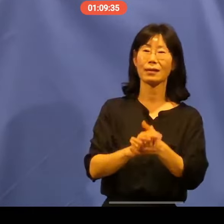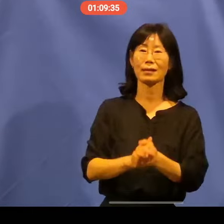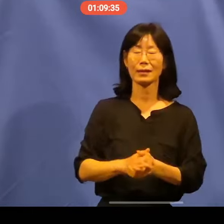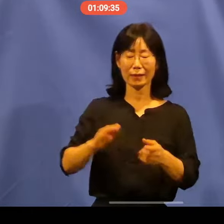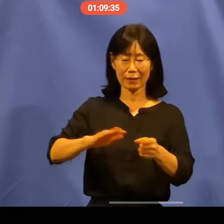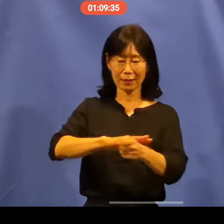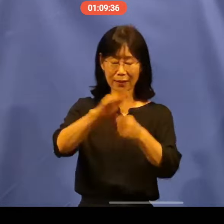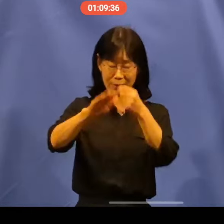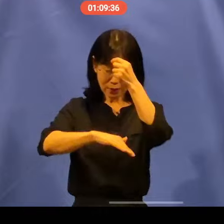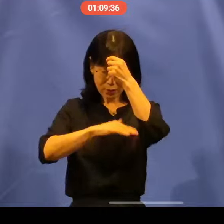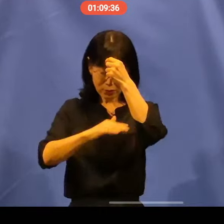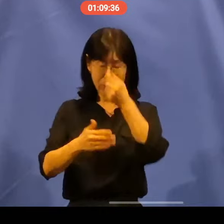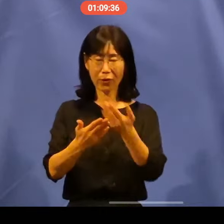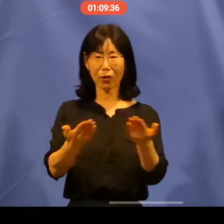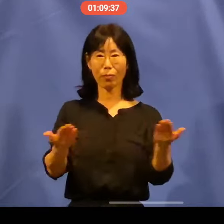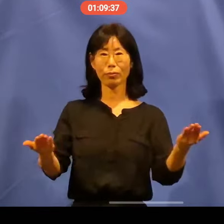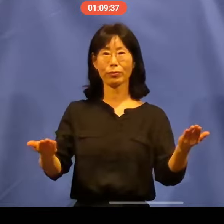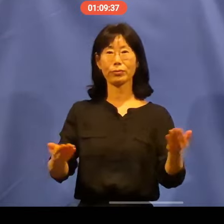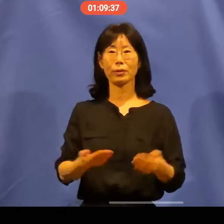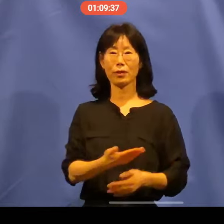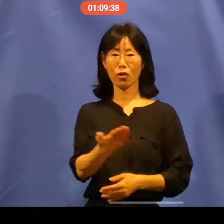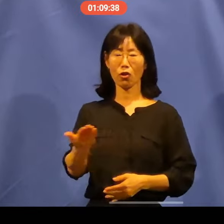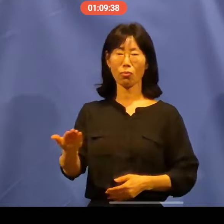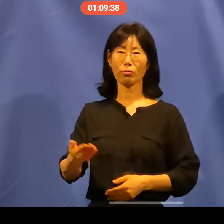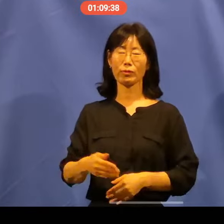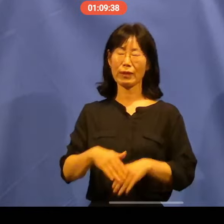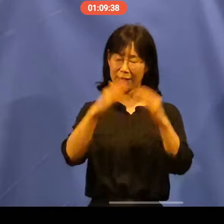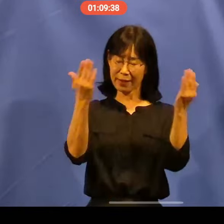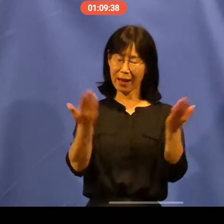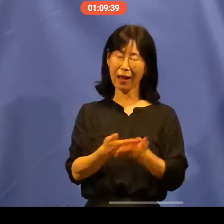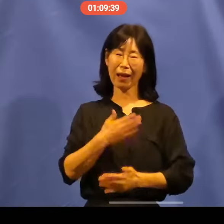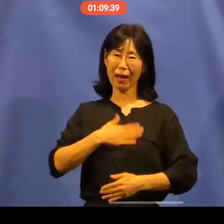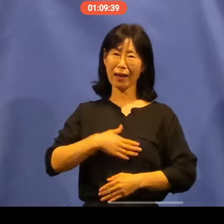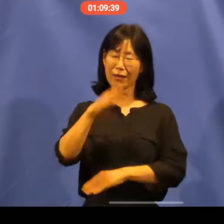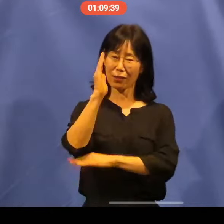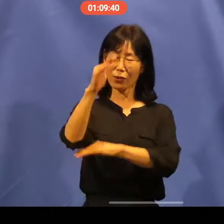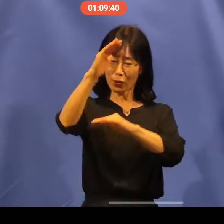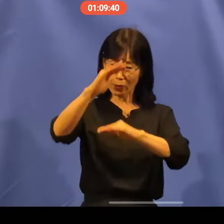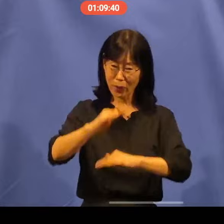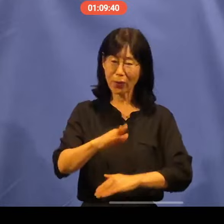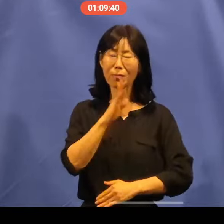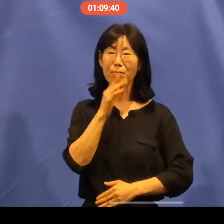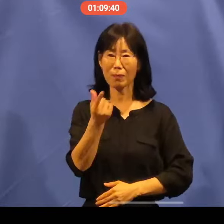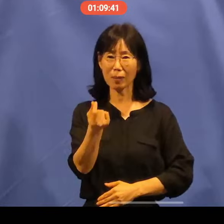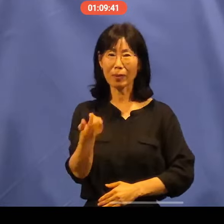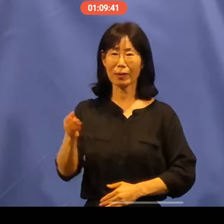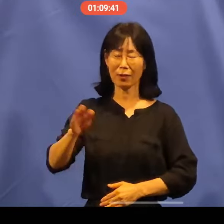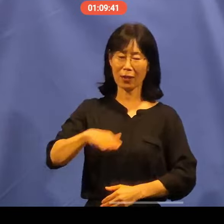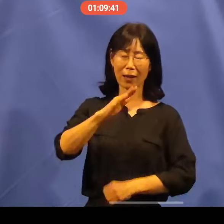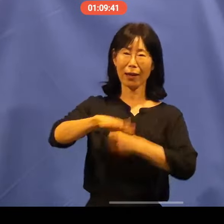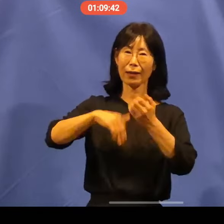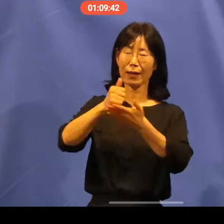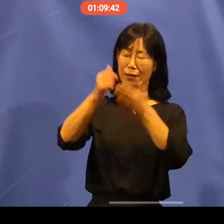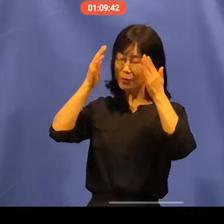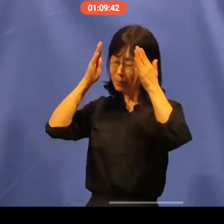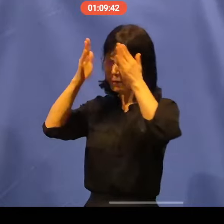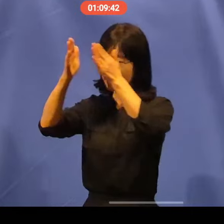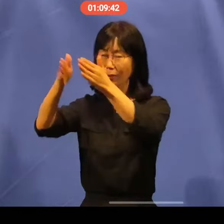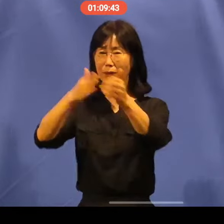사랑하는 성도로 오늘 말씀을 우리가 잘 아는 말씀이지만 다시 한번 새기고 우리의 초점을 다시 맞추는 거예요. 나를 위해 살면 안